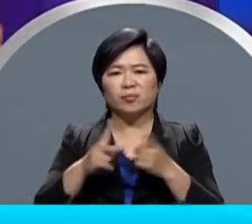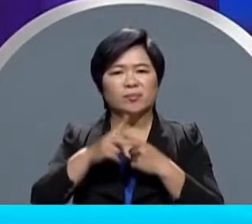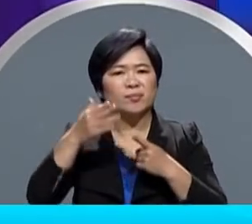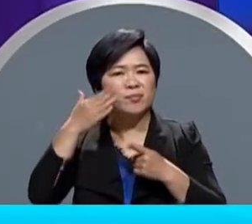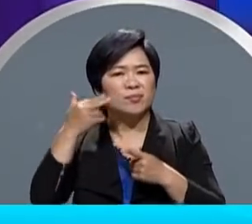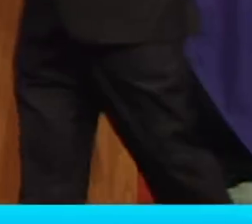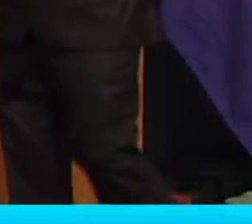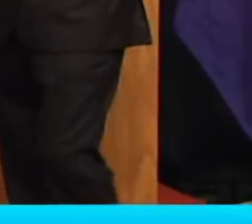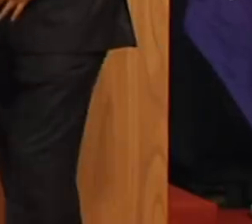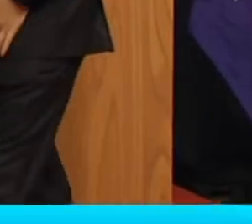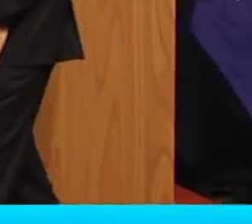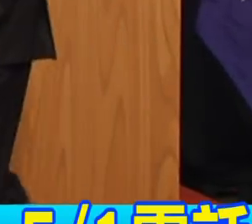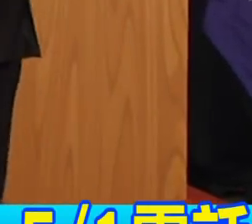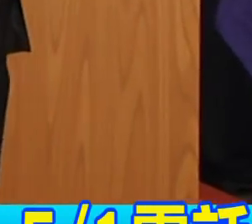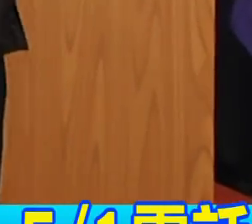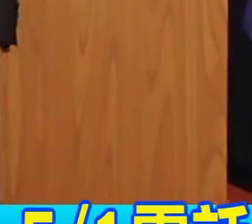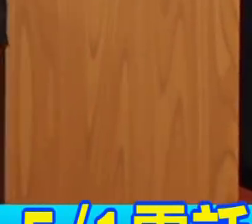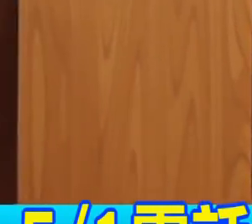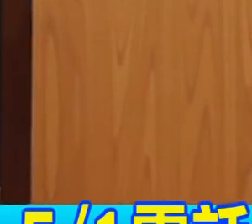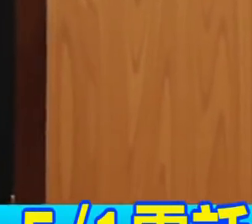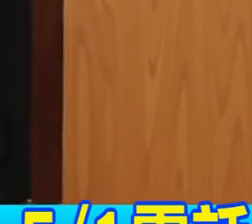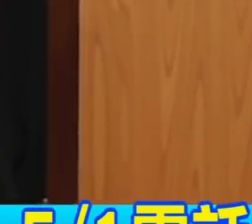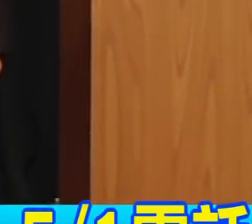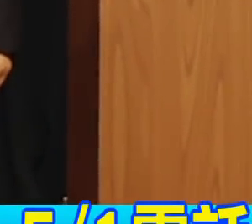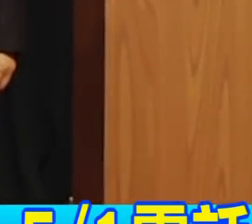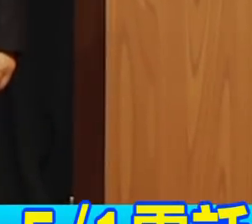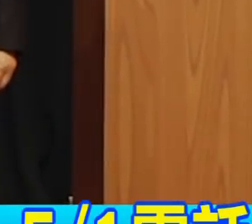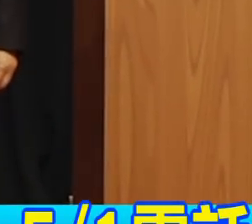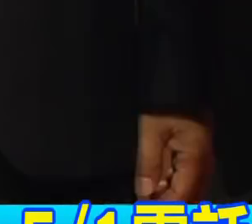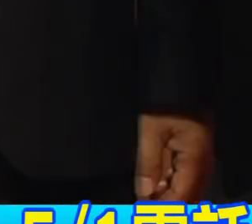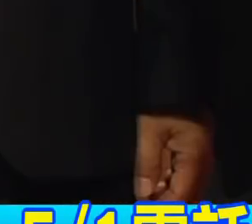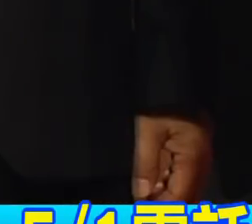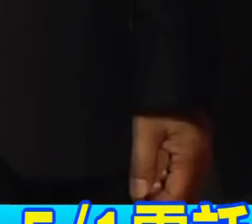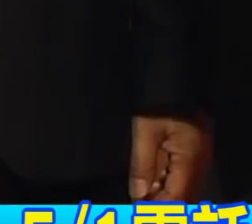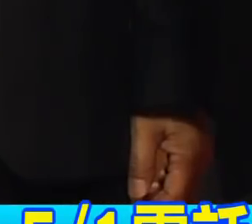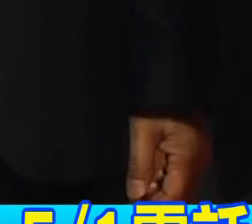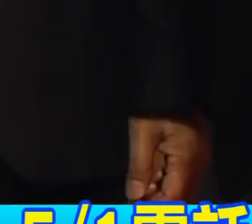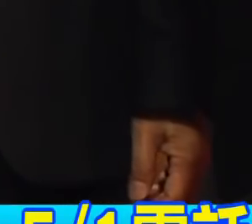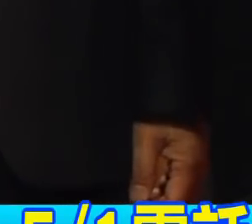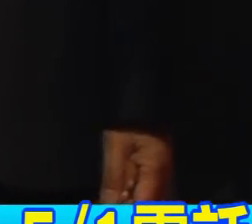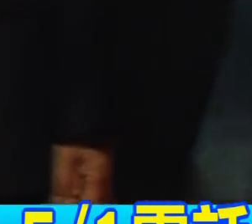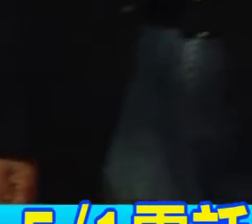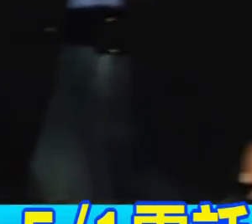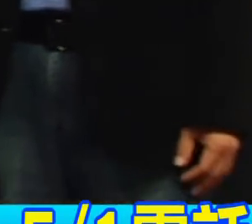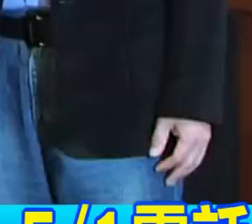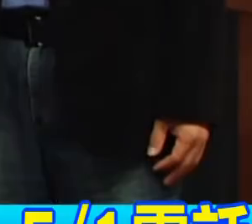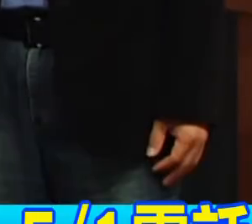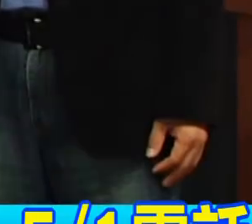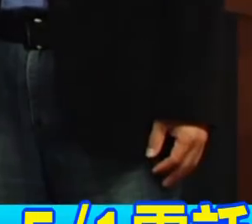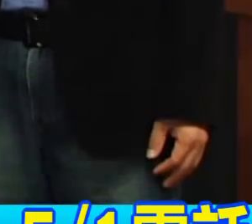家都要团结。 国民党北市长初选民调4月29到5月1号展开，谁能代